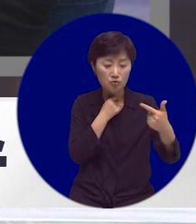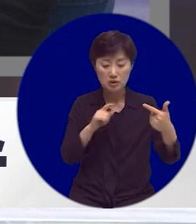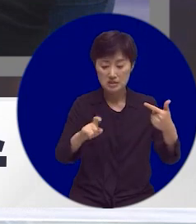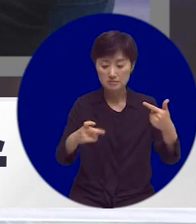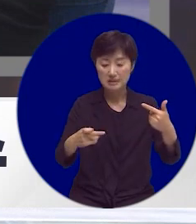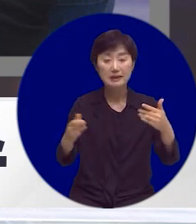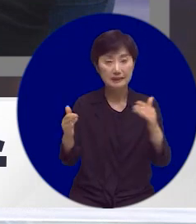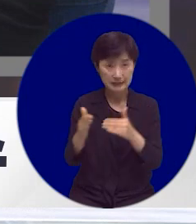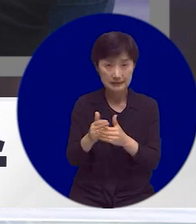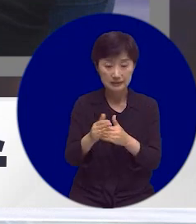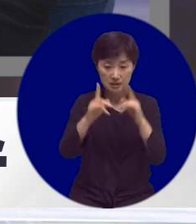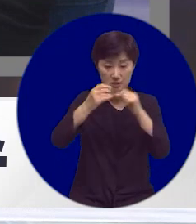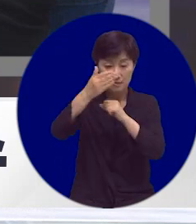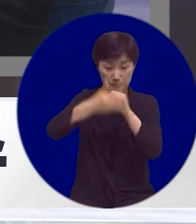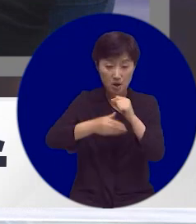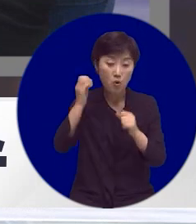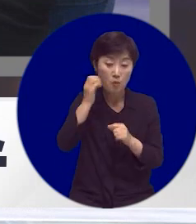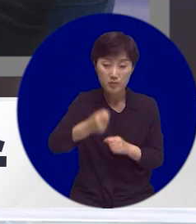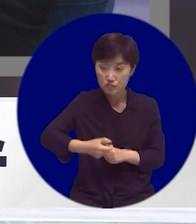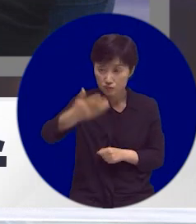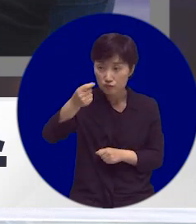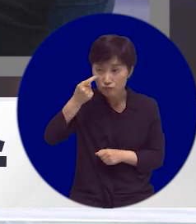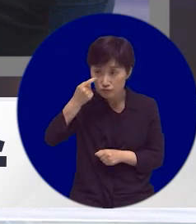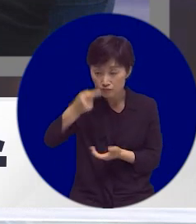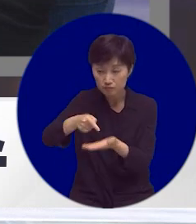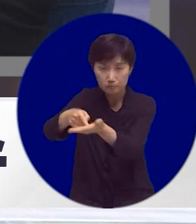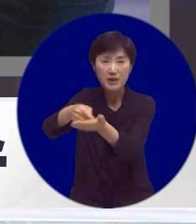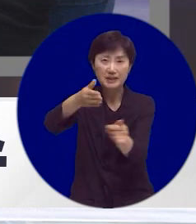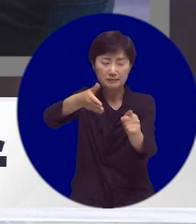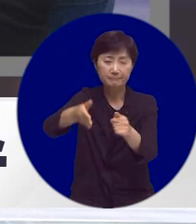10일까지 선거사진 공모전 홈페이지에 접수하면 됩니다.